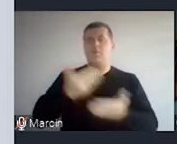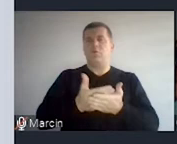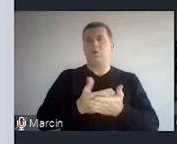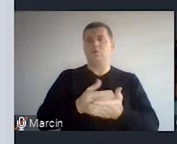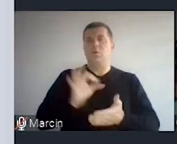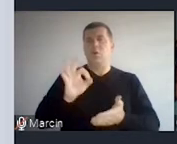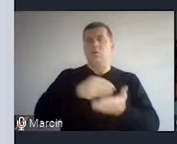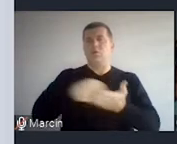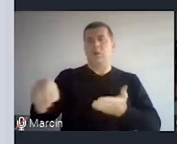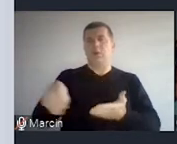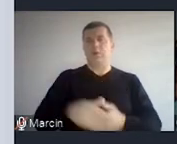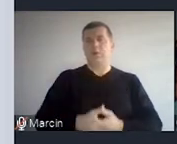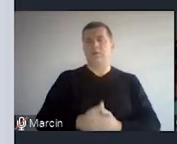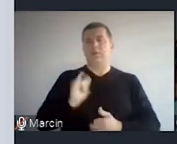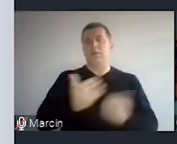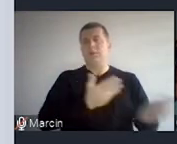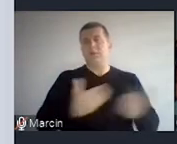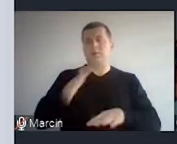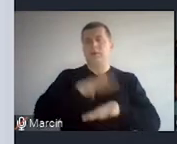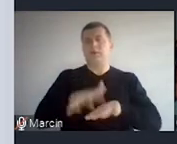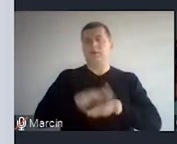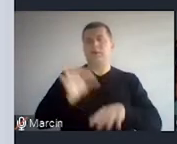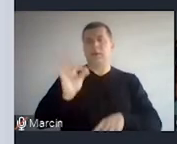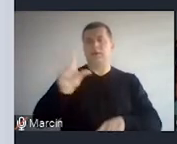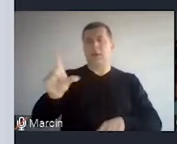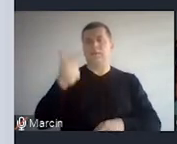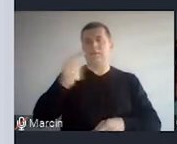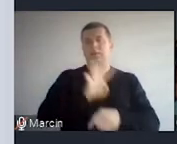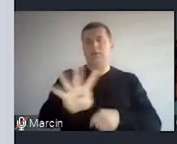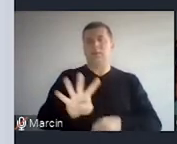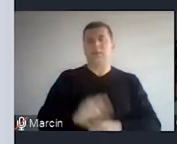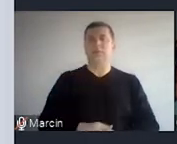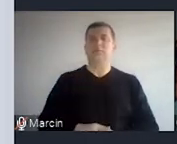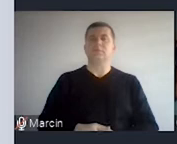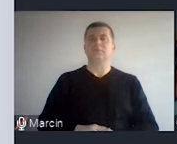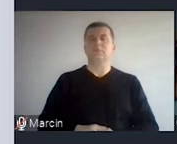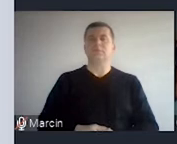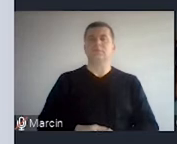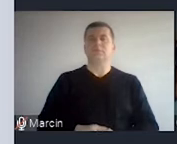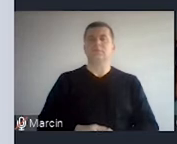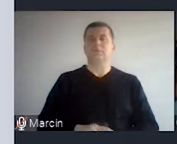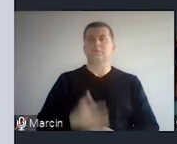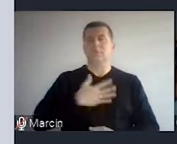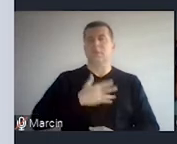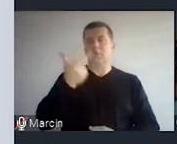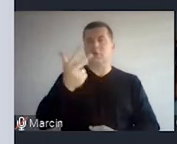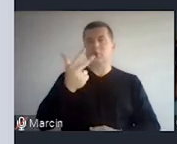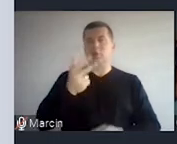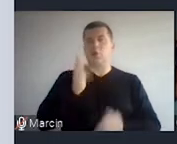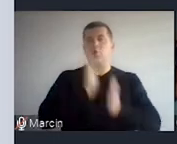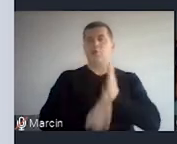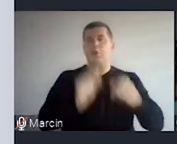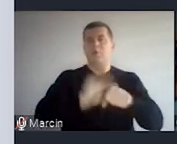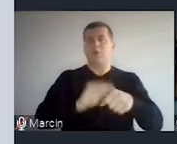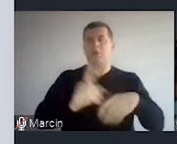się to operacyjnie załatwia w systemie SL 2014. Otóż, drodzy, mamy 3 uproszczone metody